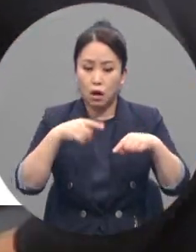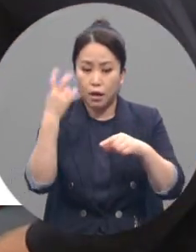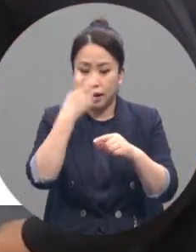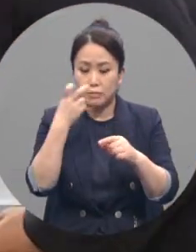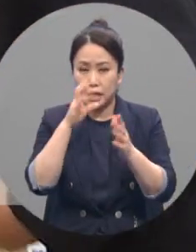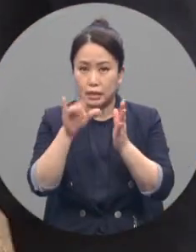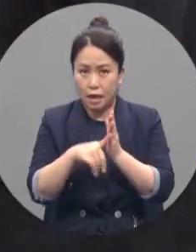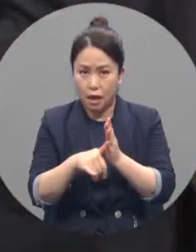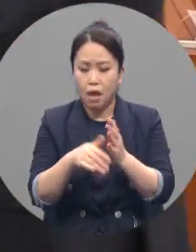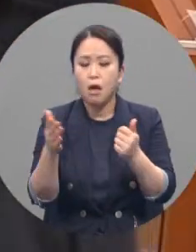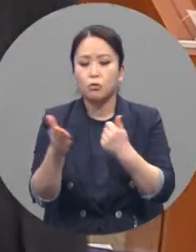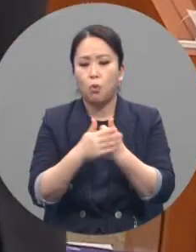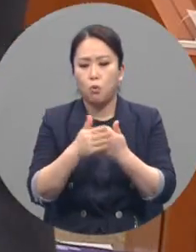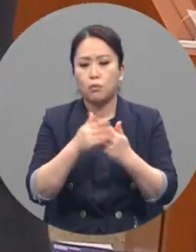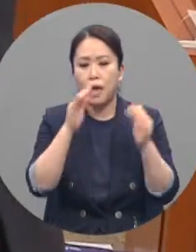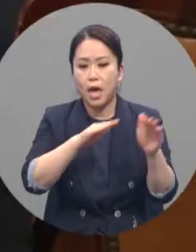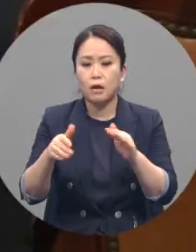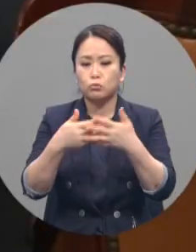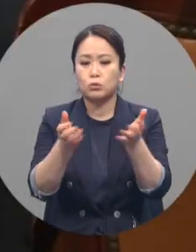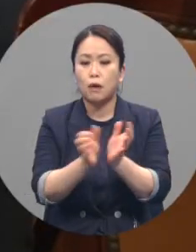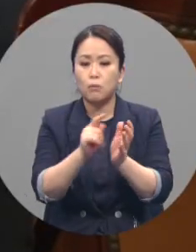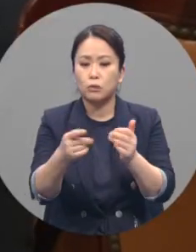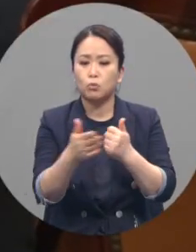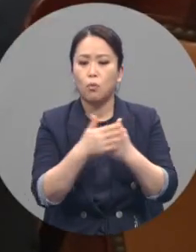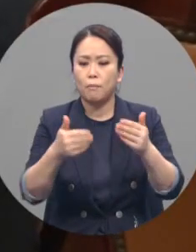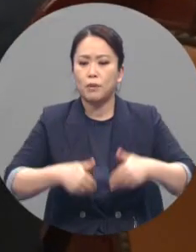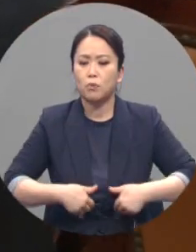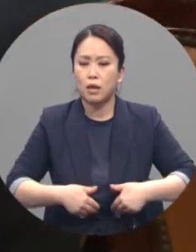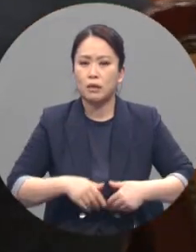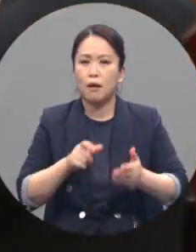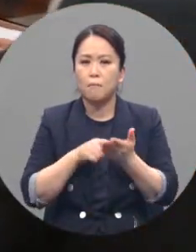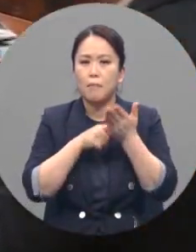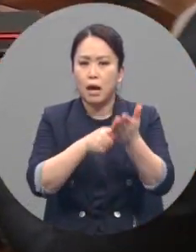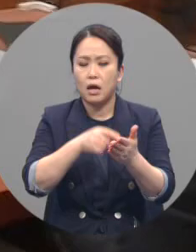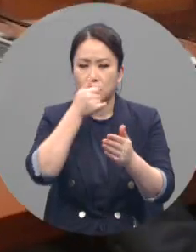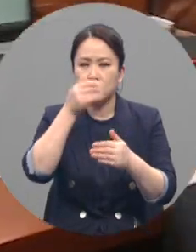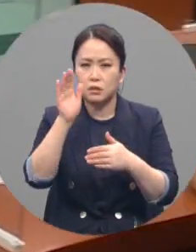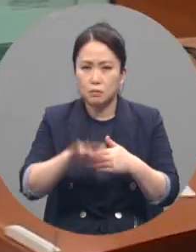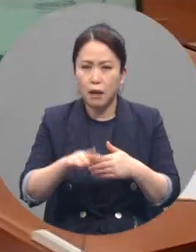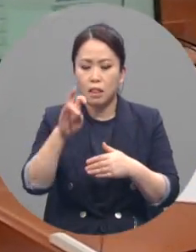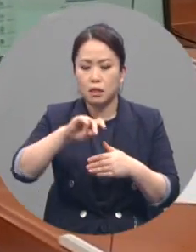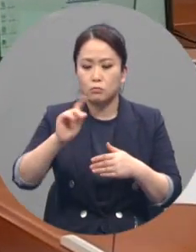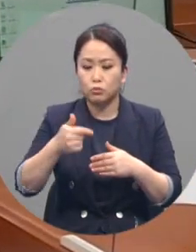제기됐지만 문성혁 장관은 못 도와준다고 밝혔습니다.